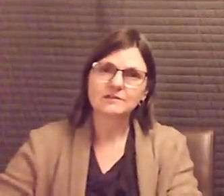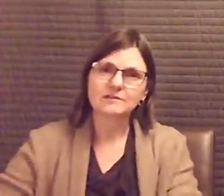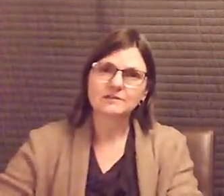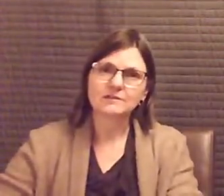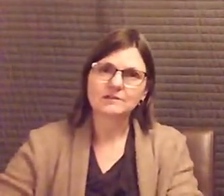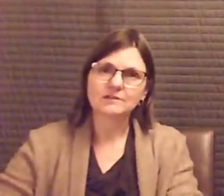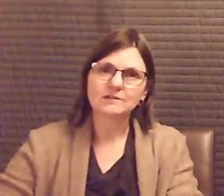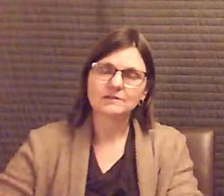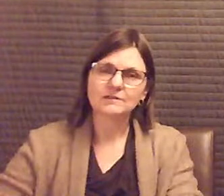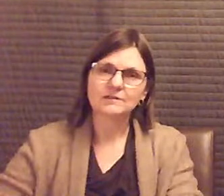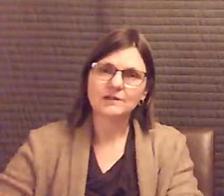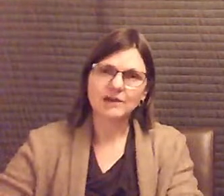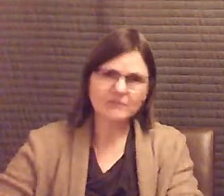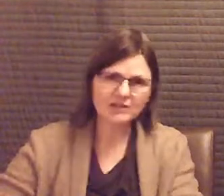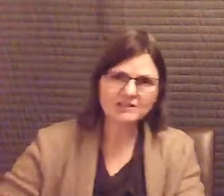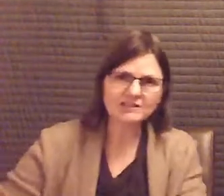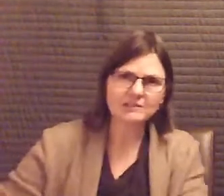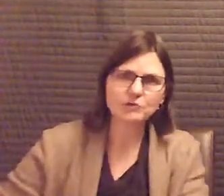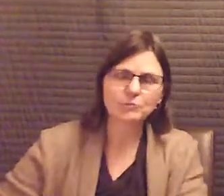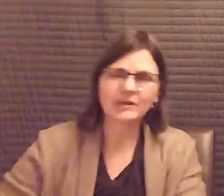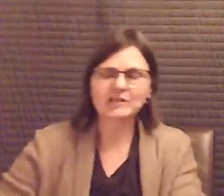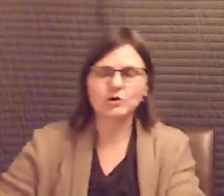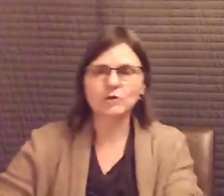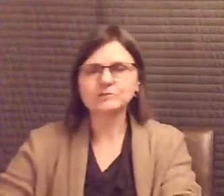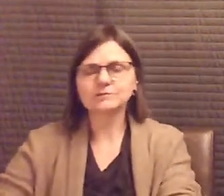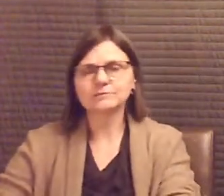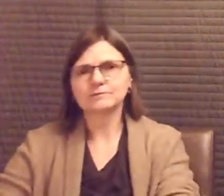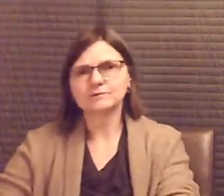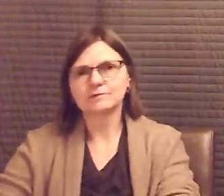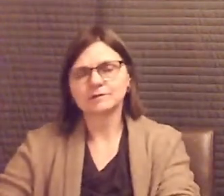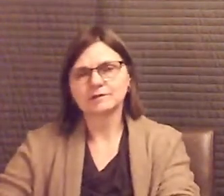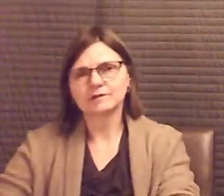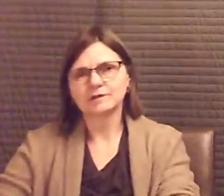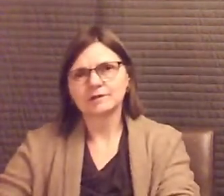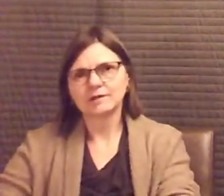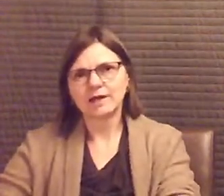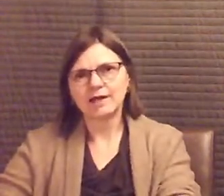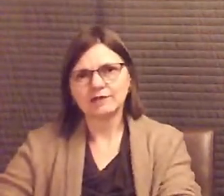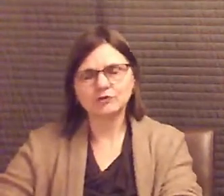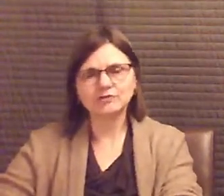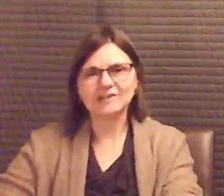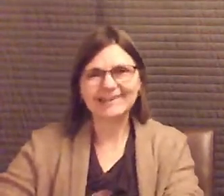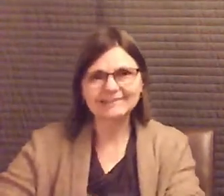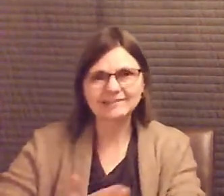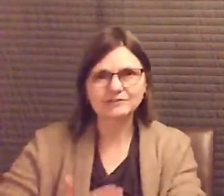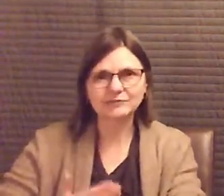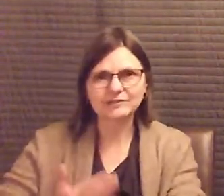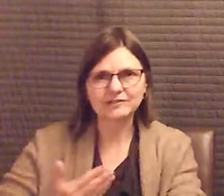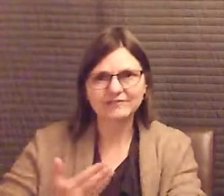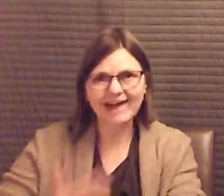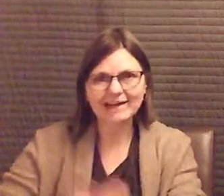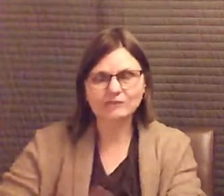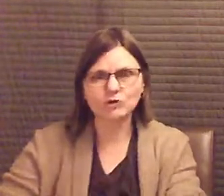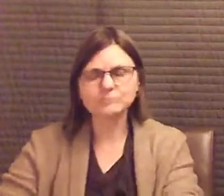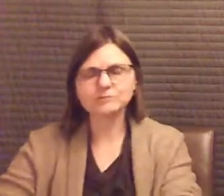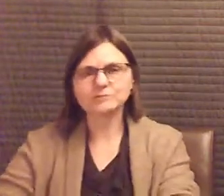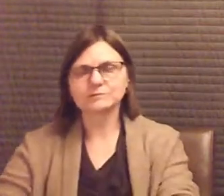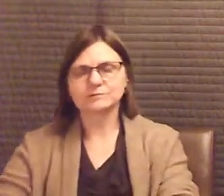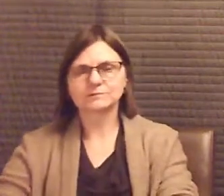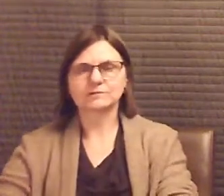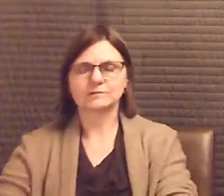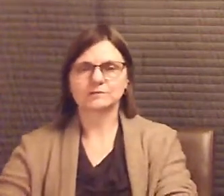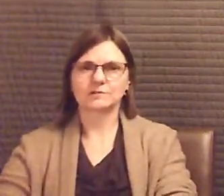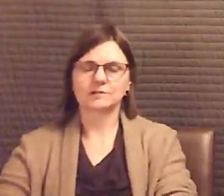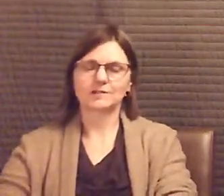normaal u de kant doe ik ben die dat niemand op begeering komt en direct nadat je me op dat doen en tot erkentenis van de waarheid komt hij